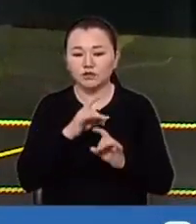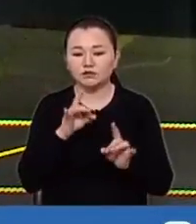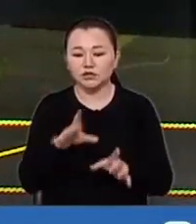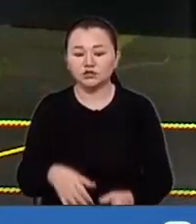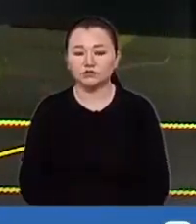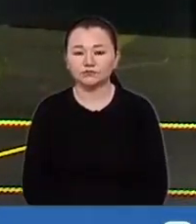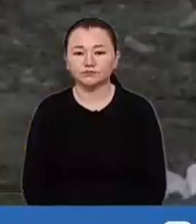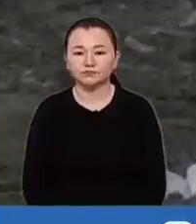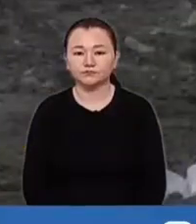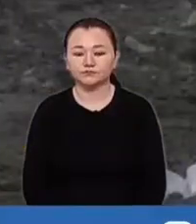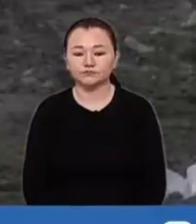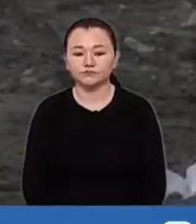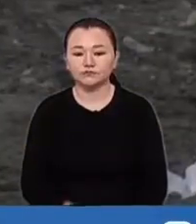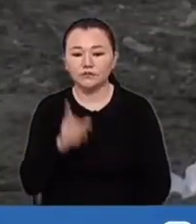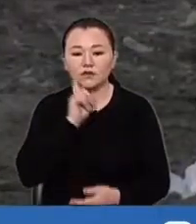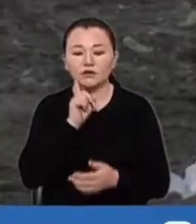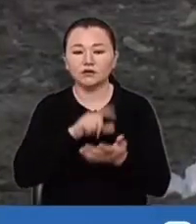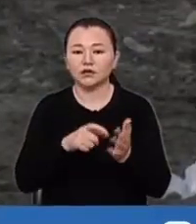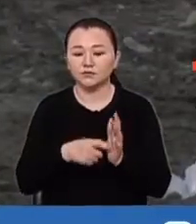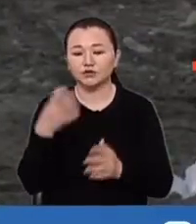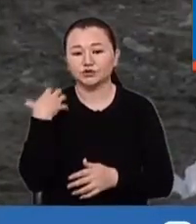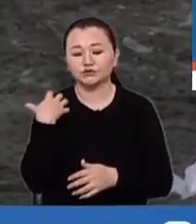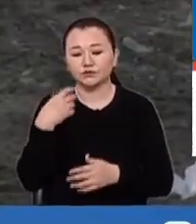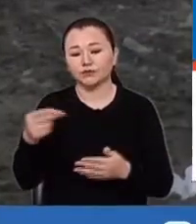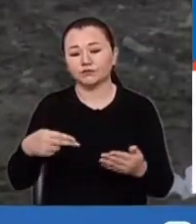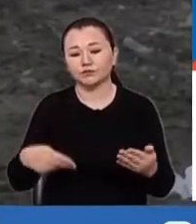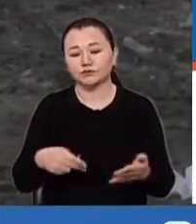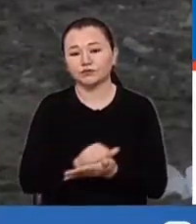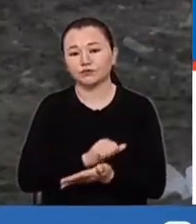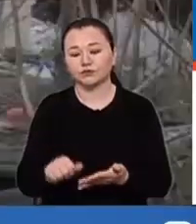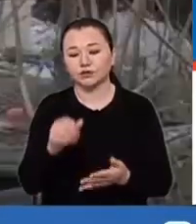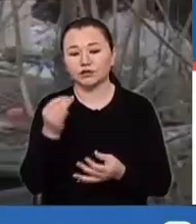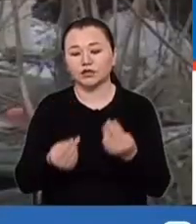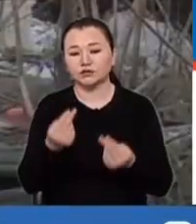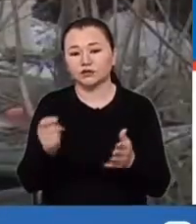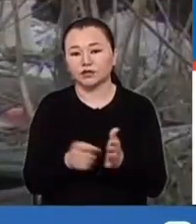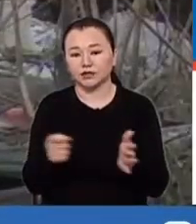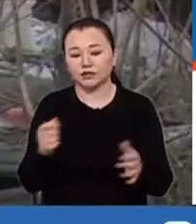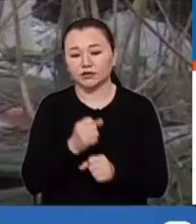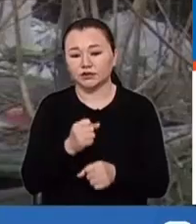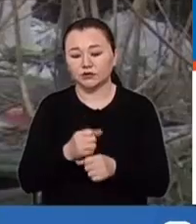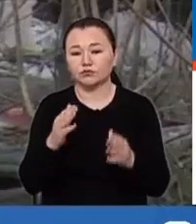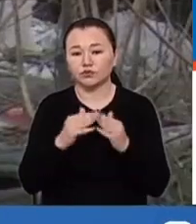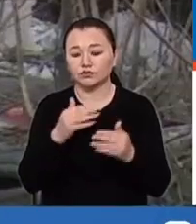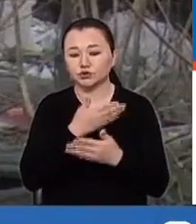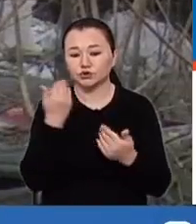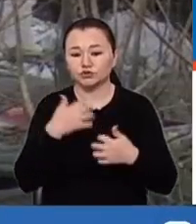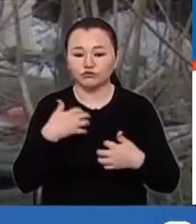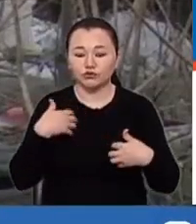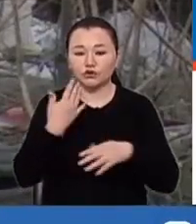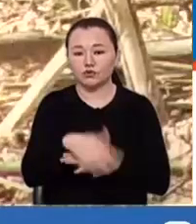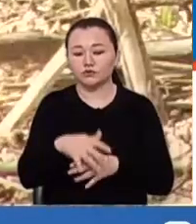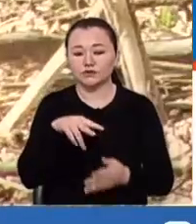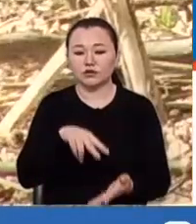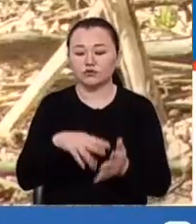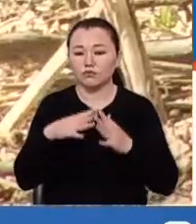Шапо. Пока в кабинетах чиновников подписывают бумаги и разыгрывают тендеры, бездомных животных на улицах становится